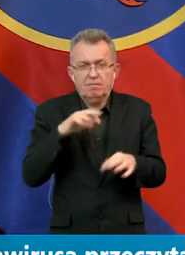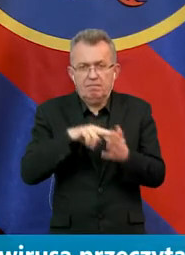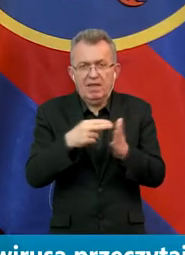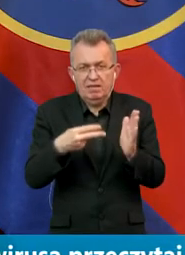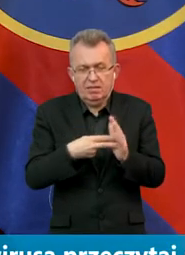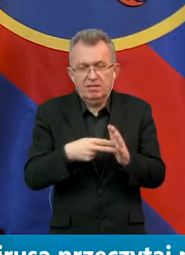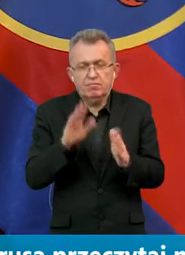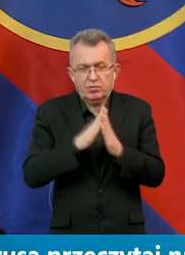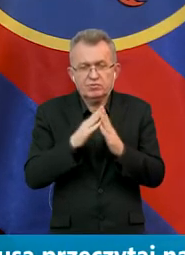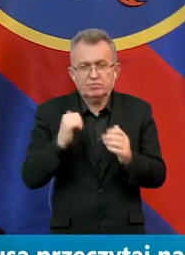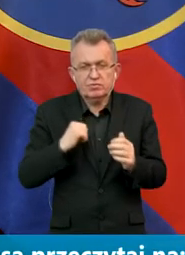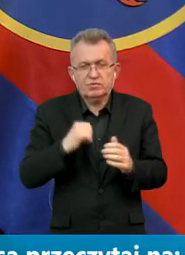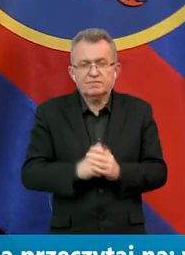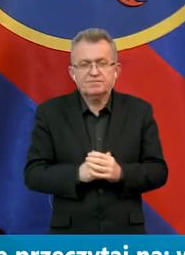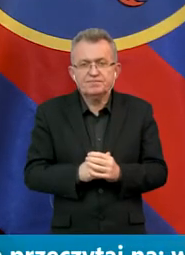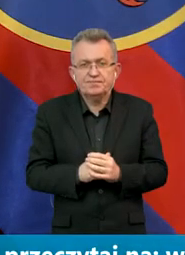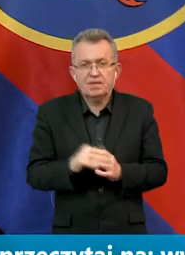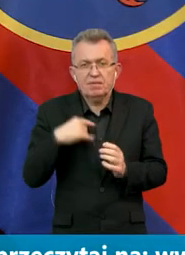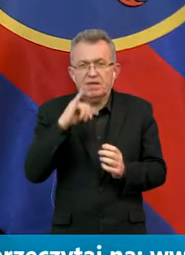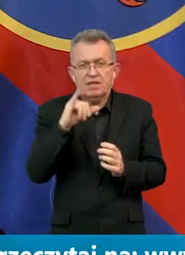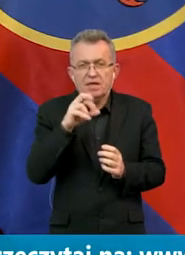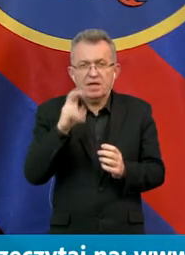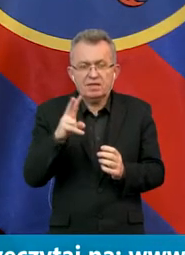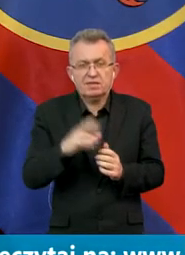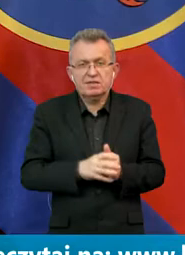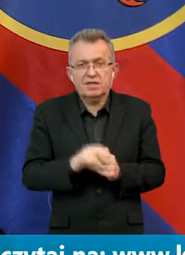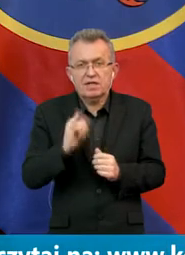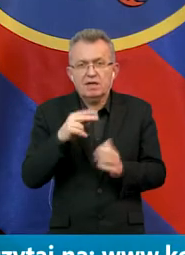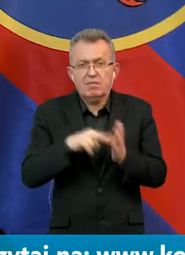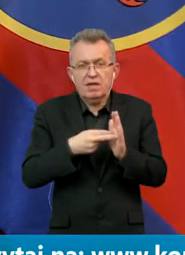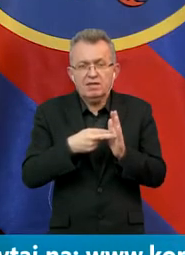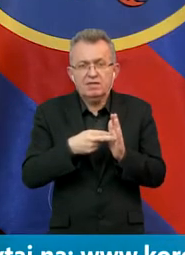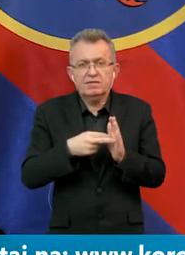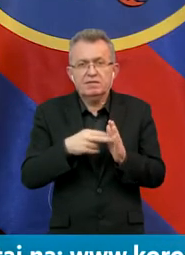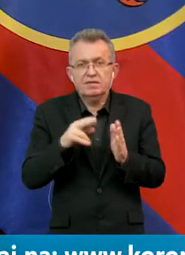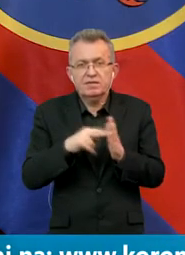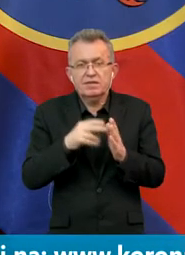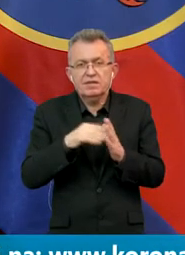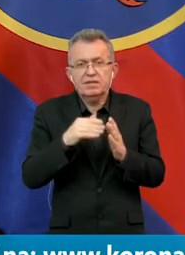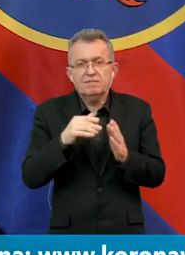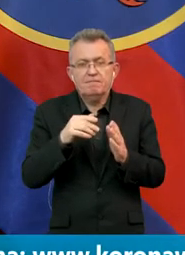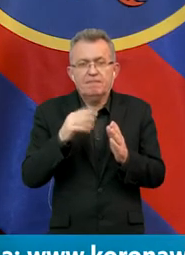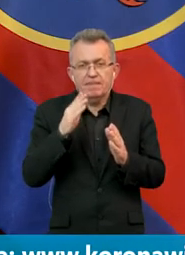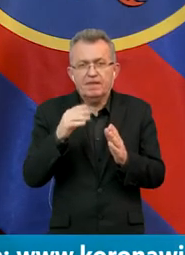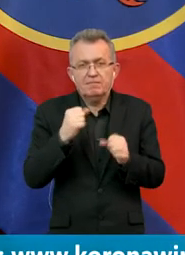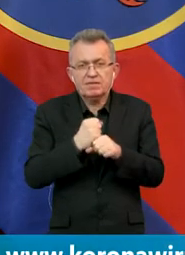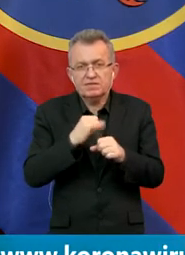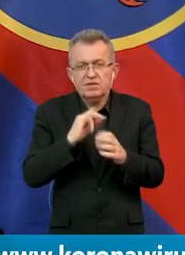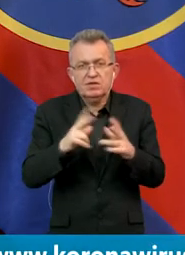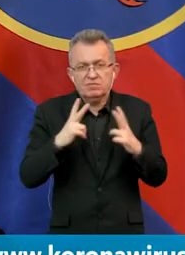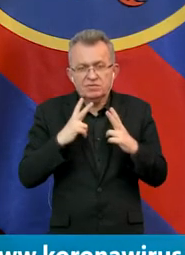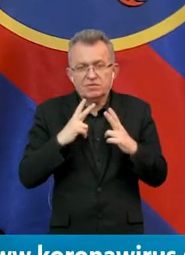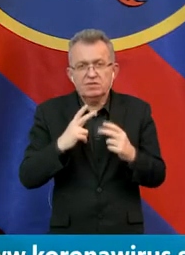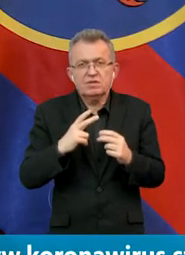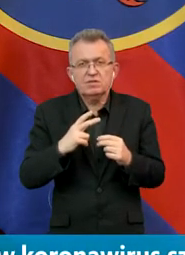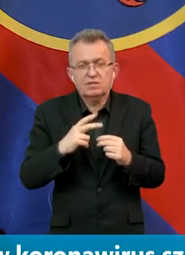więc proszę też o trochę cierpliwości. I pan Jarek, jakie plany na majówkę, panie prezydencie? Praca jak kot groma, ale odpoczynek też musi być.